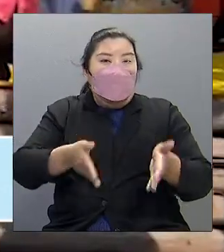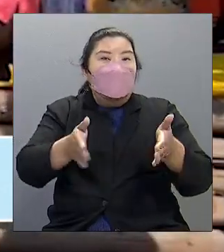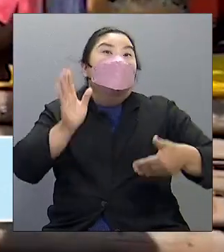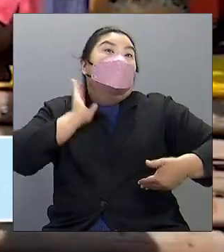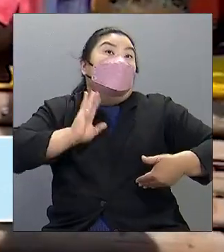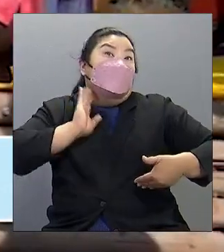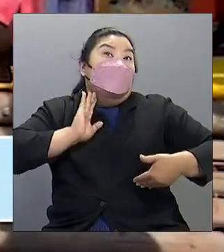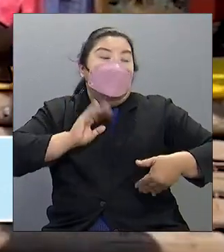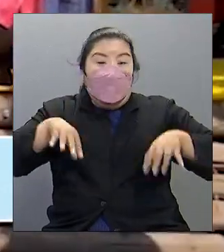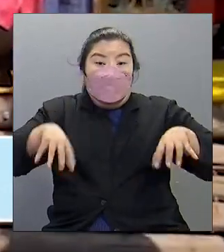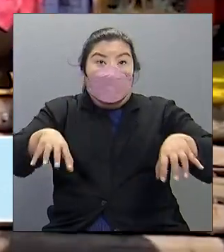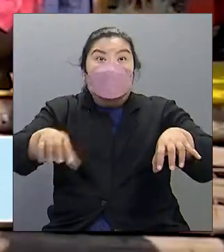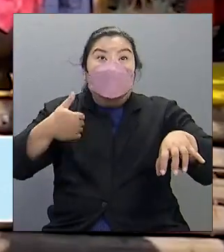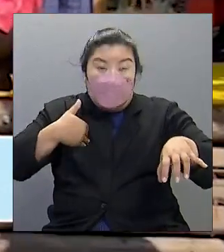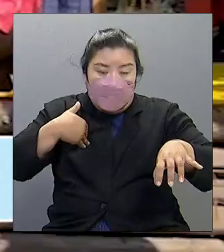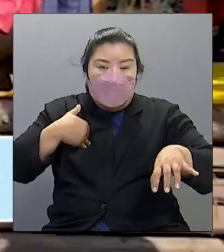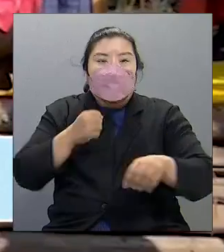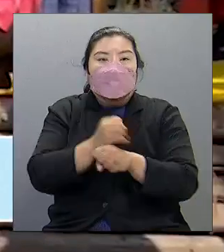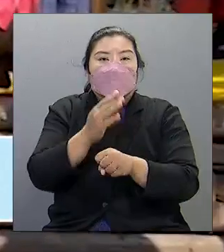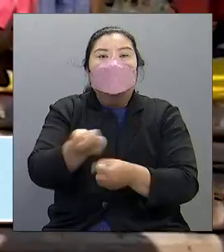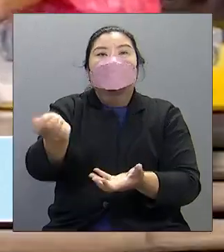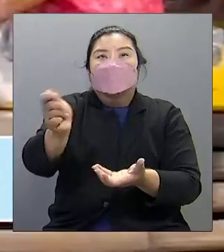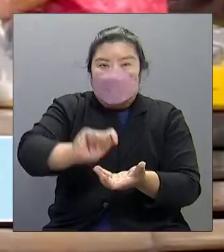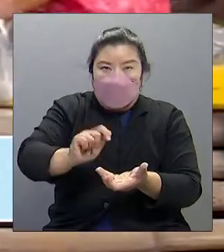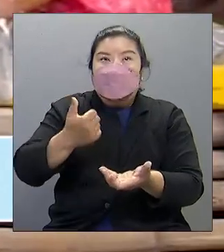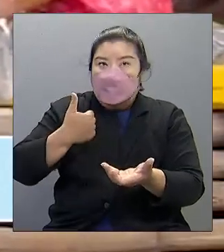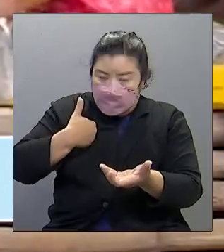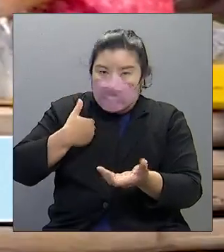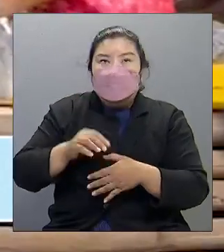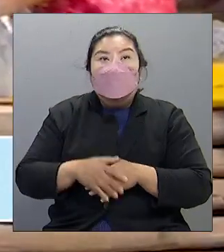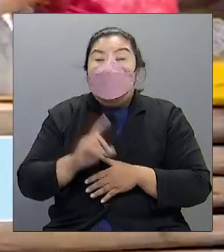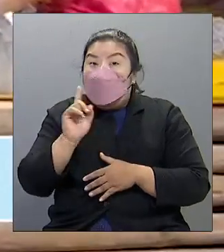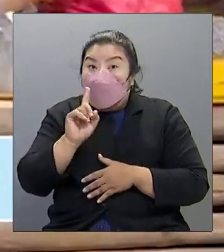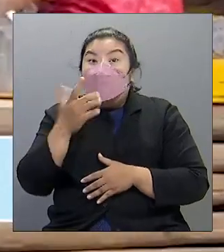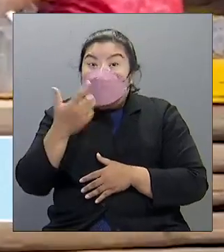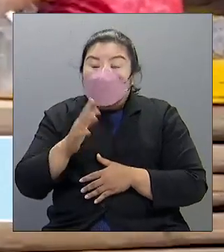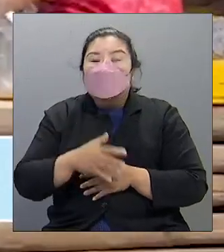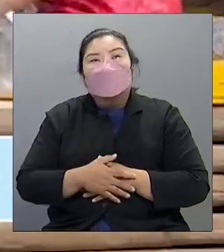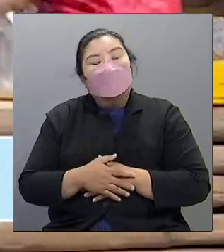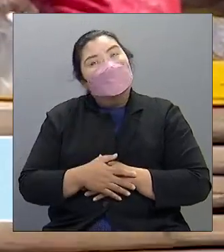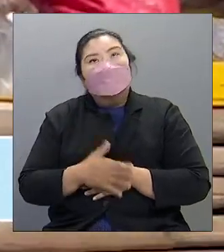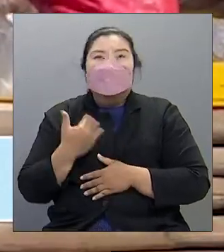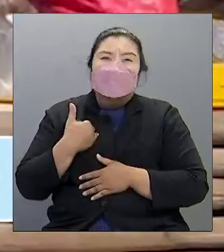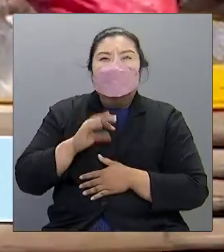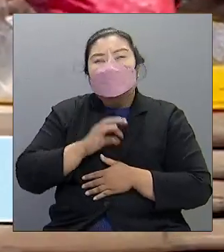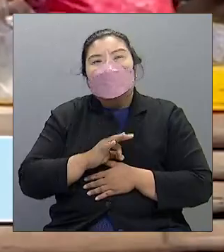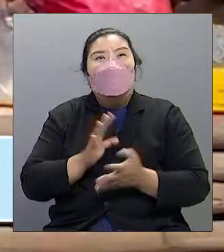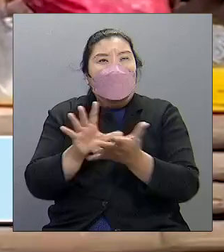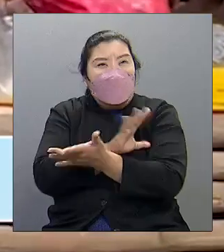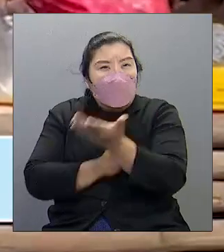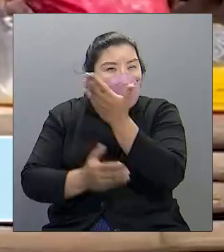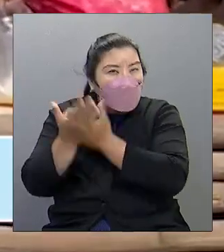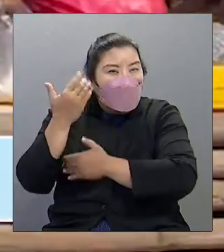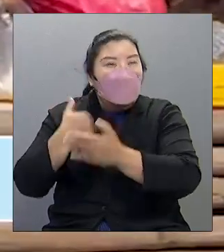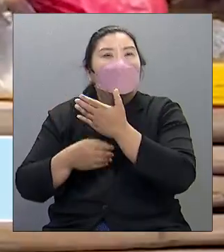ไมสมใคร มีการตากบาท ลิมน้ำด้วยถใไป ได้รับรู้ถึงแ่งอรรยธรรมะคว